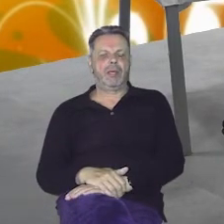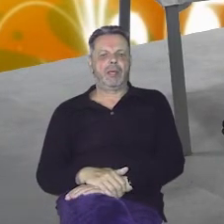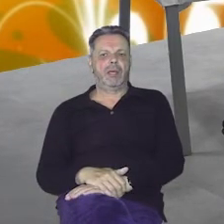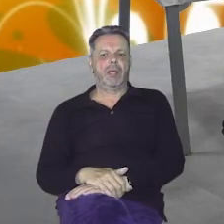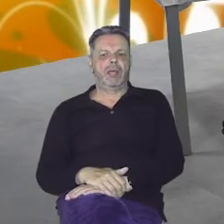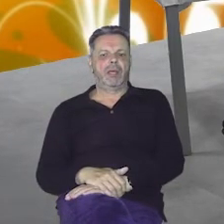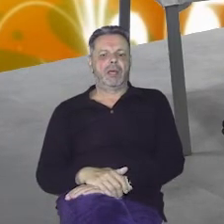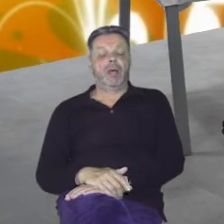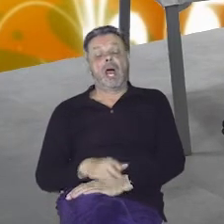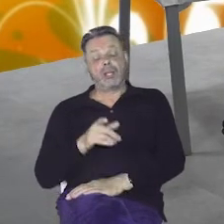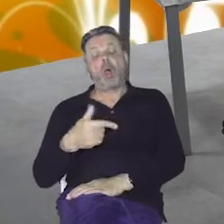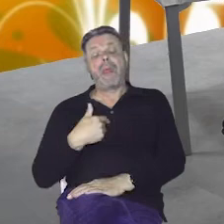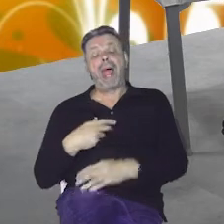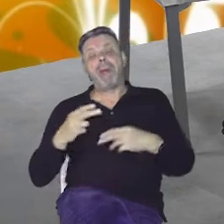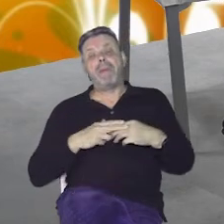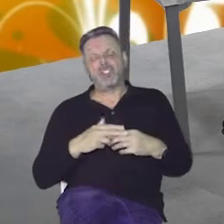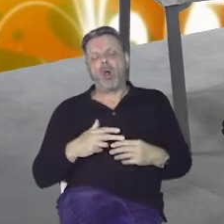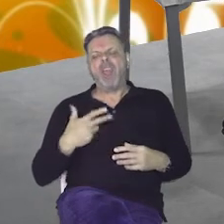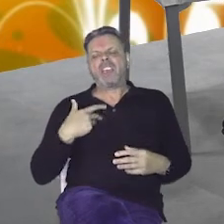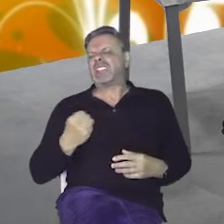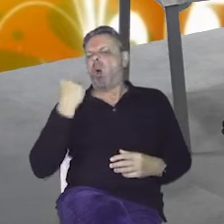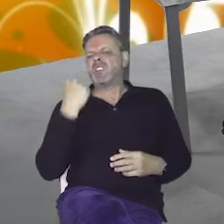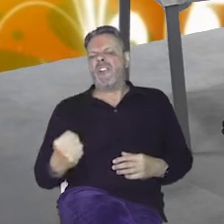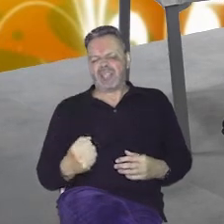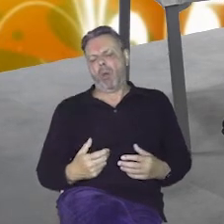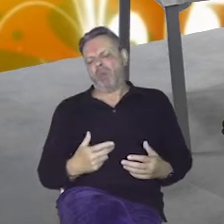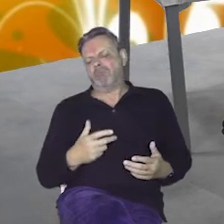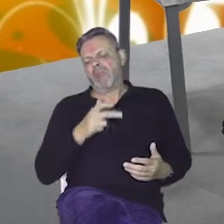blisko, da se svetimo na onom koji je nemoćan. Evo,